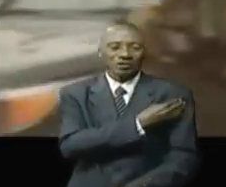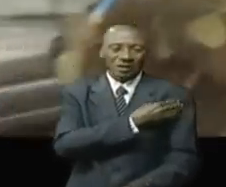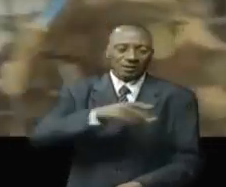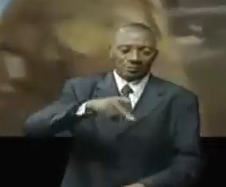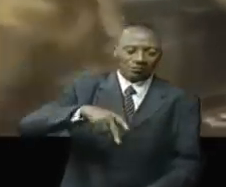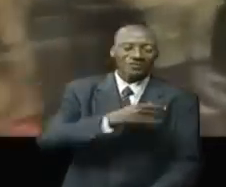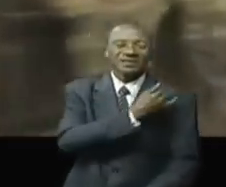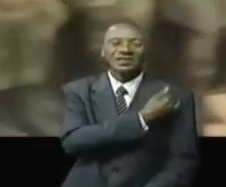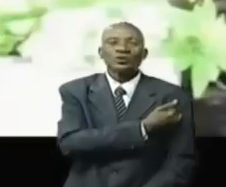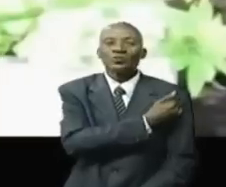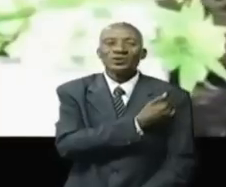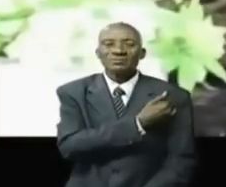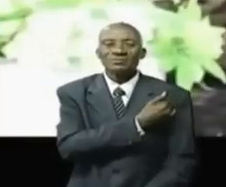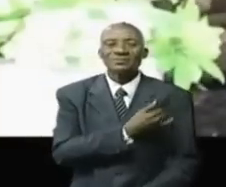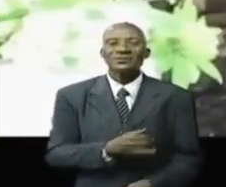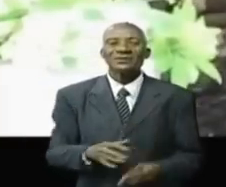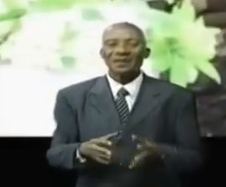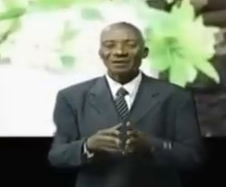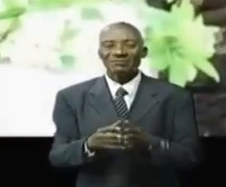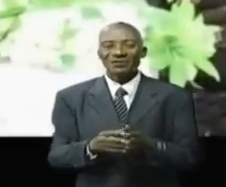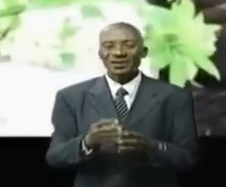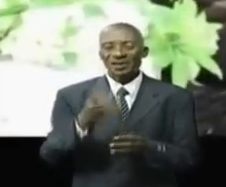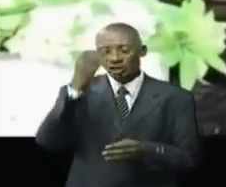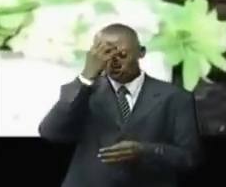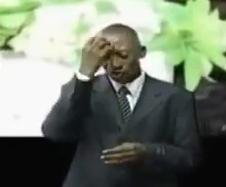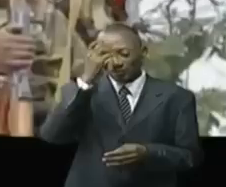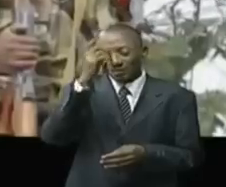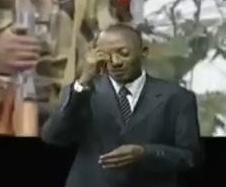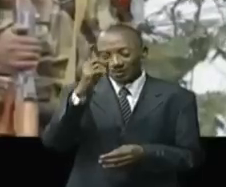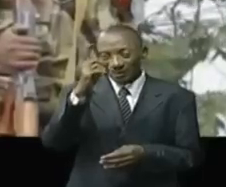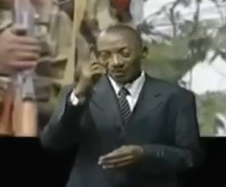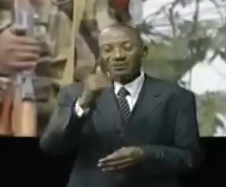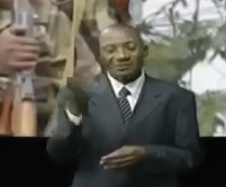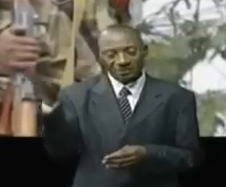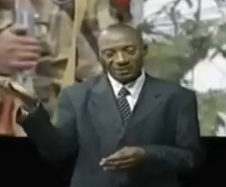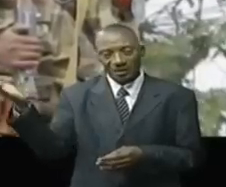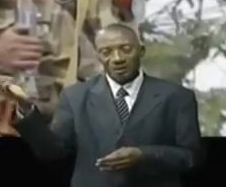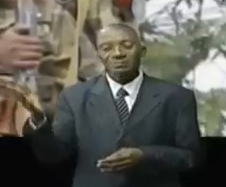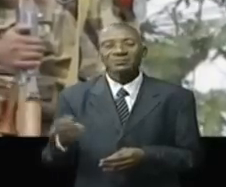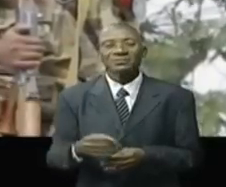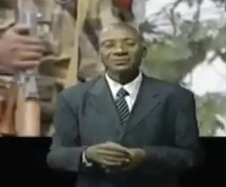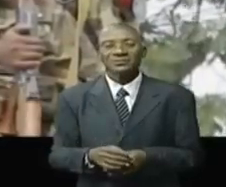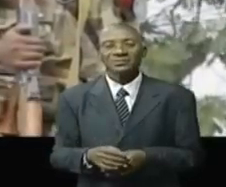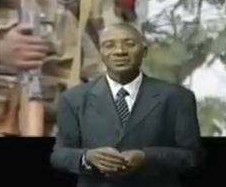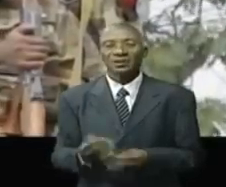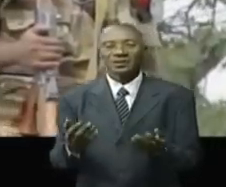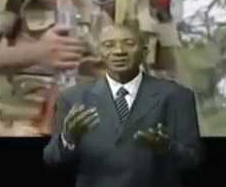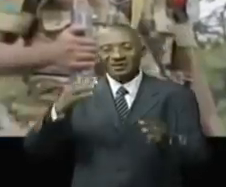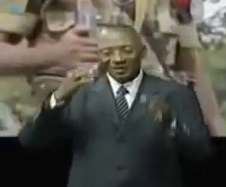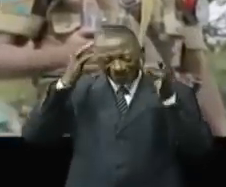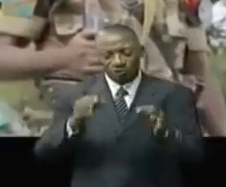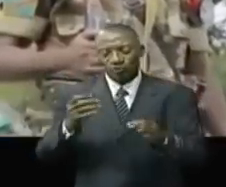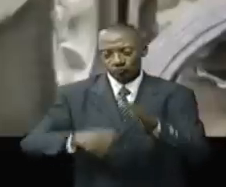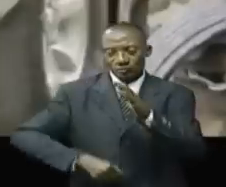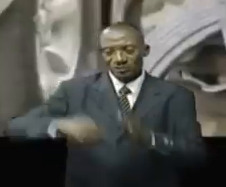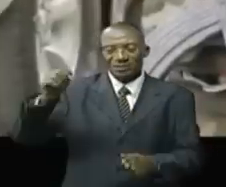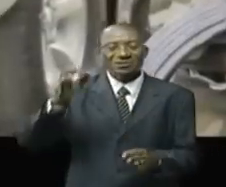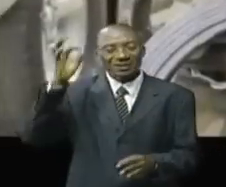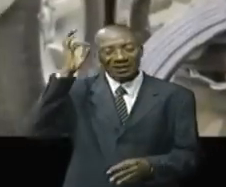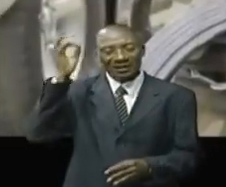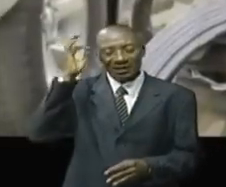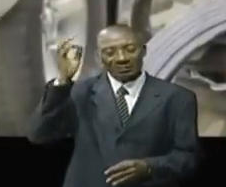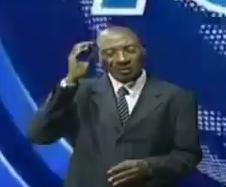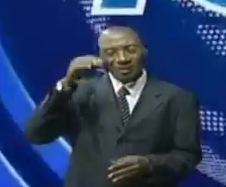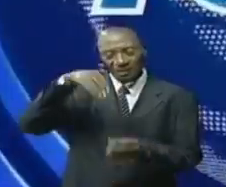FARDC sous le commandement du lieutenant général le Bouyankachma Djounou sont résolument engagés à éradiquer l'insécurité en cette période de l'état